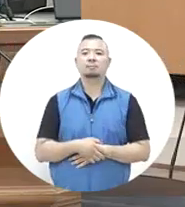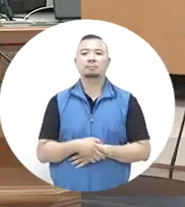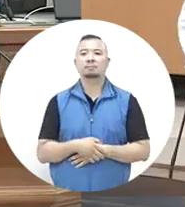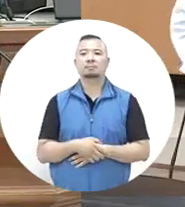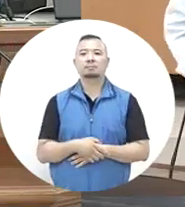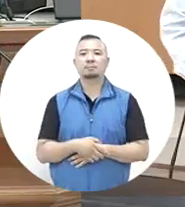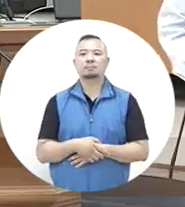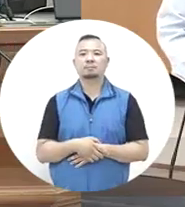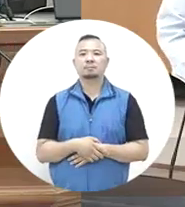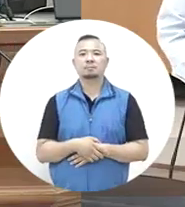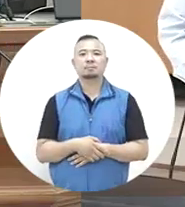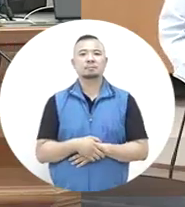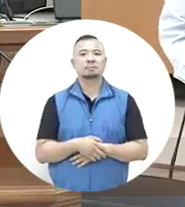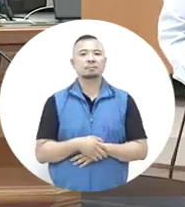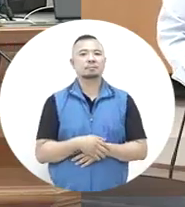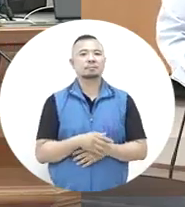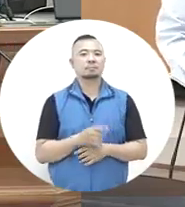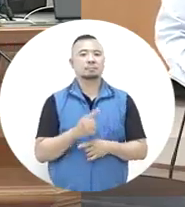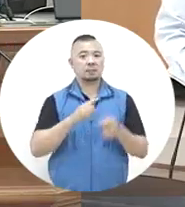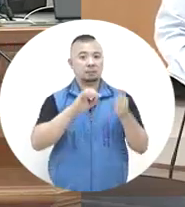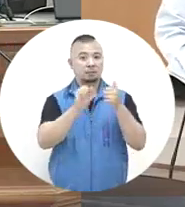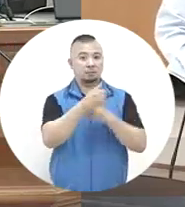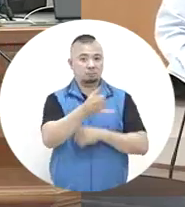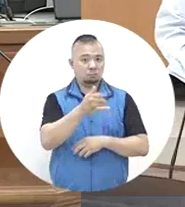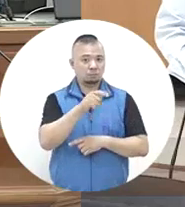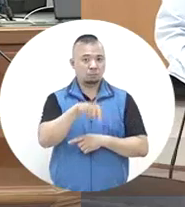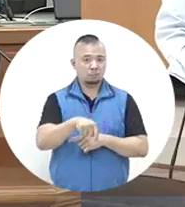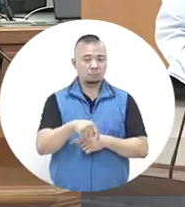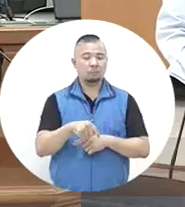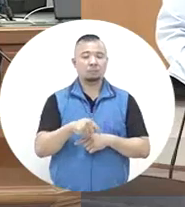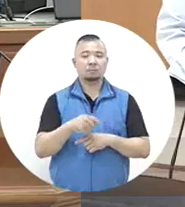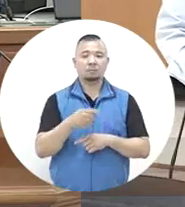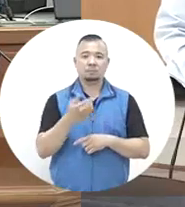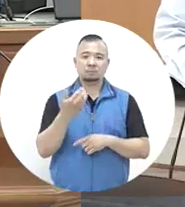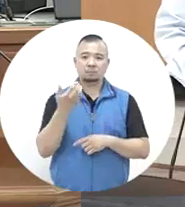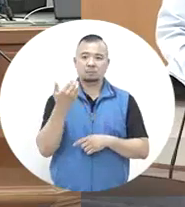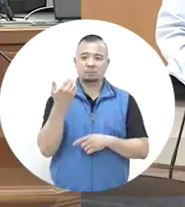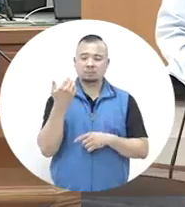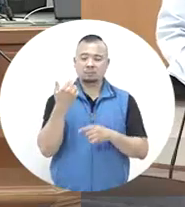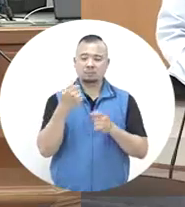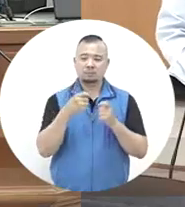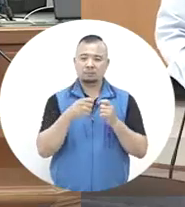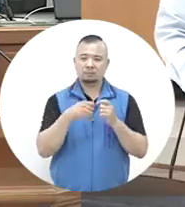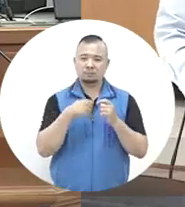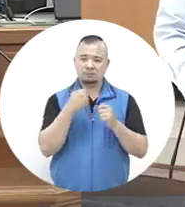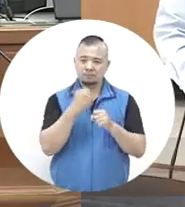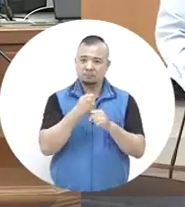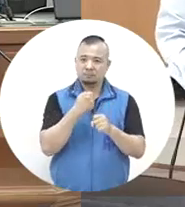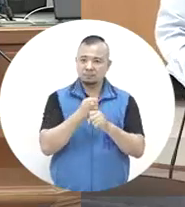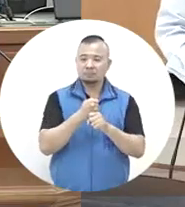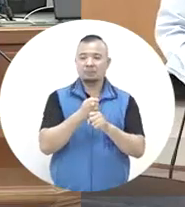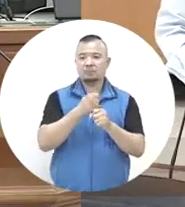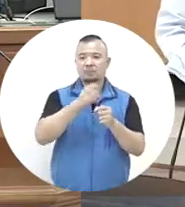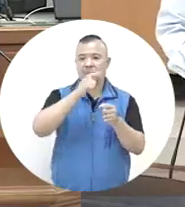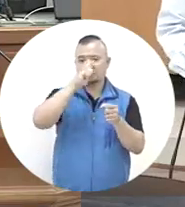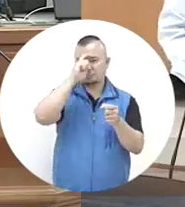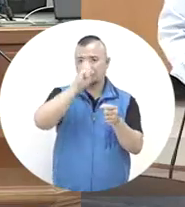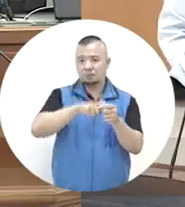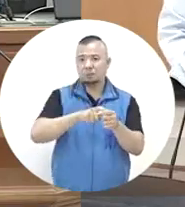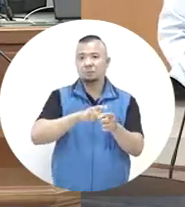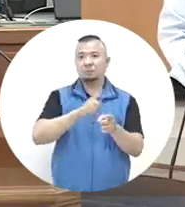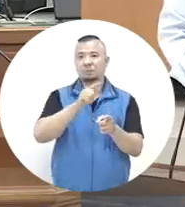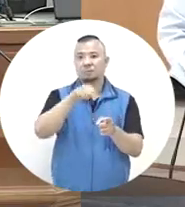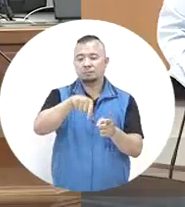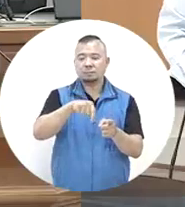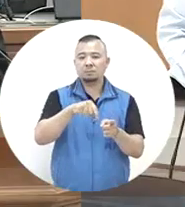新北市，尤其跟我很多的工作的目标方向，尤其土树三年大家